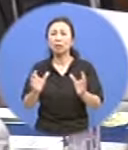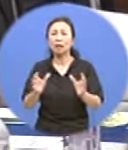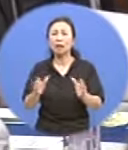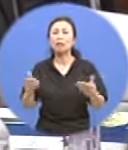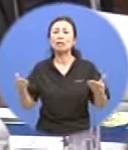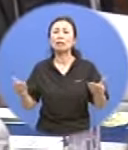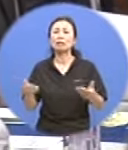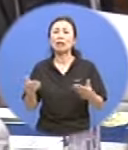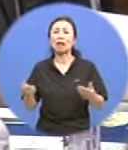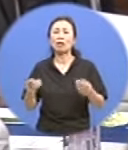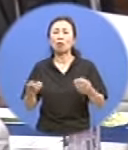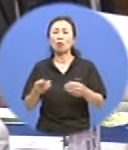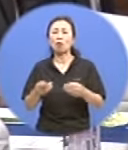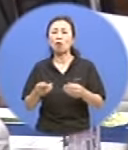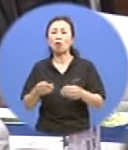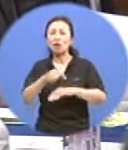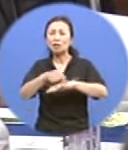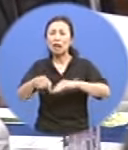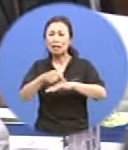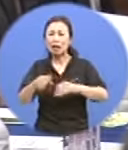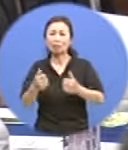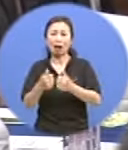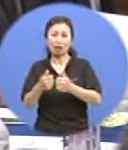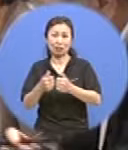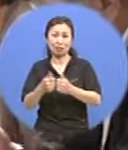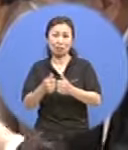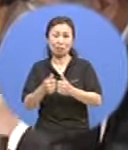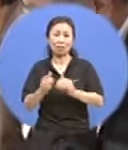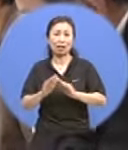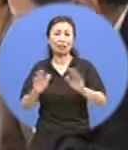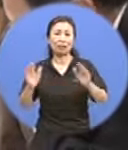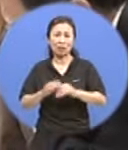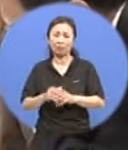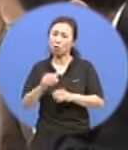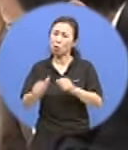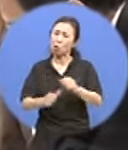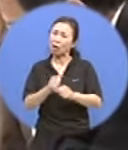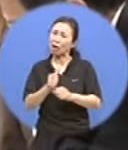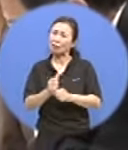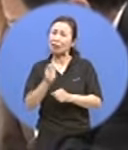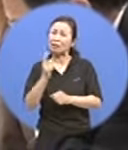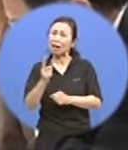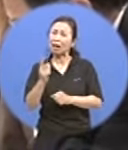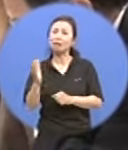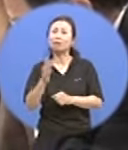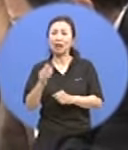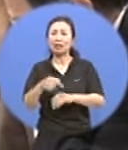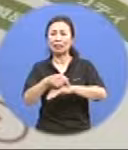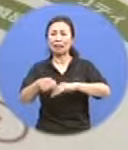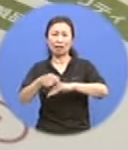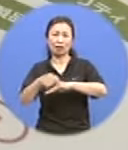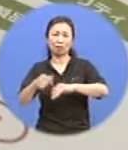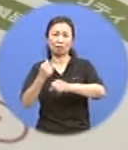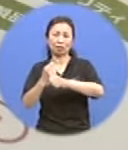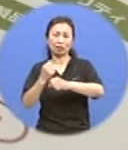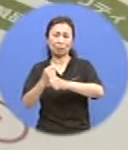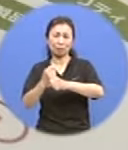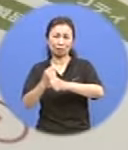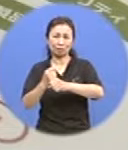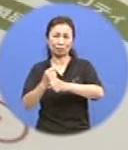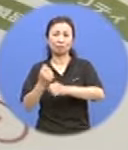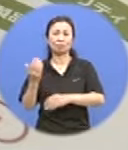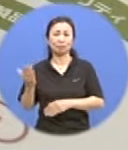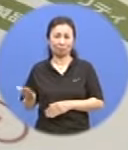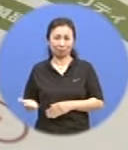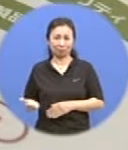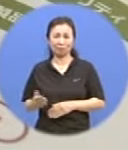で5年に1回かな、ぐらいの感じで計画を作っていくんですね。戦略計画